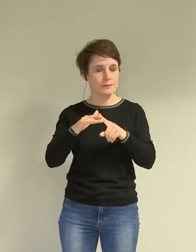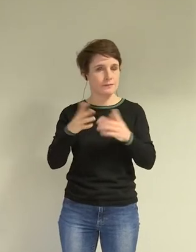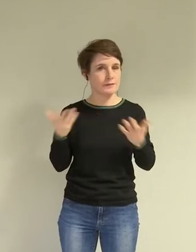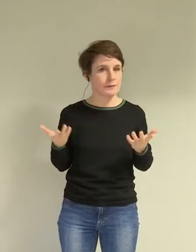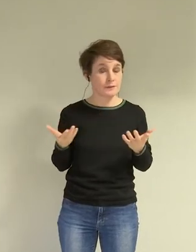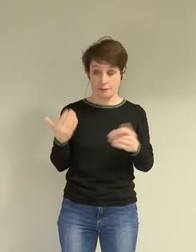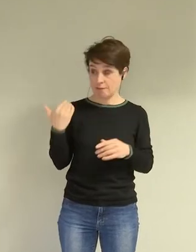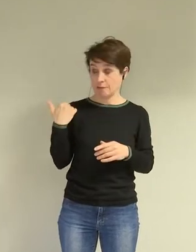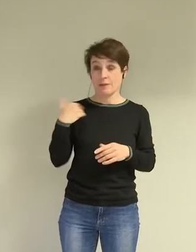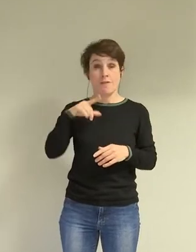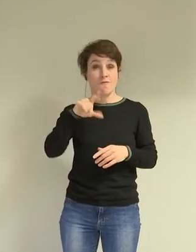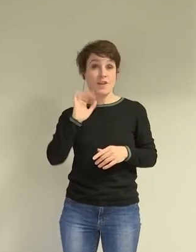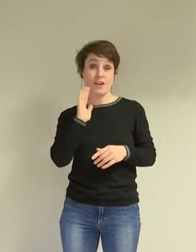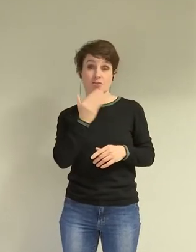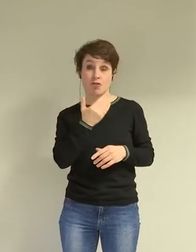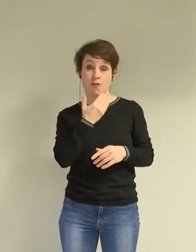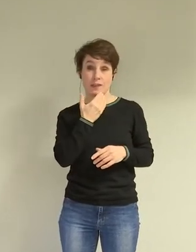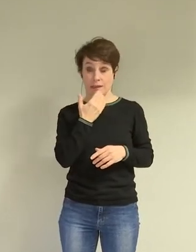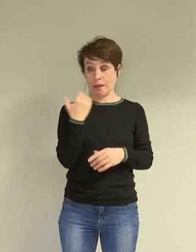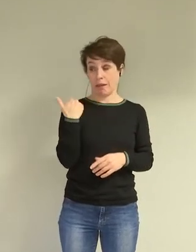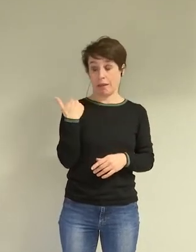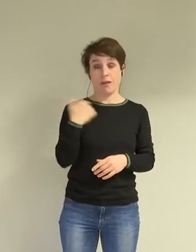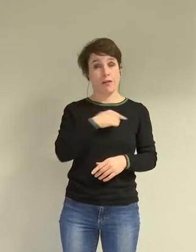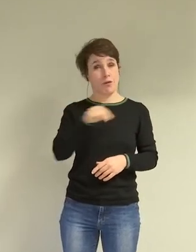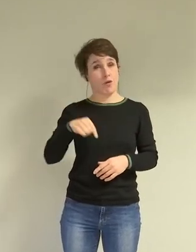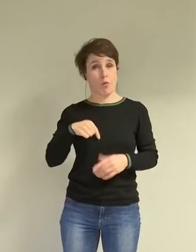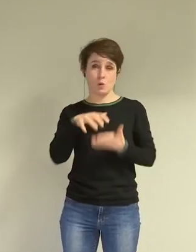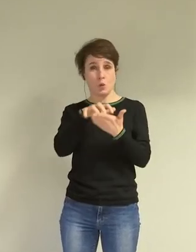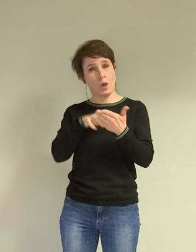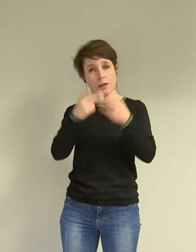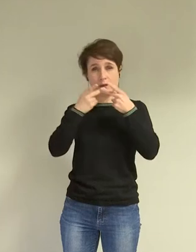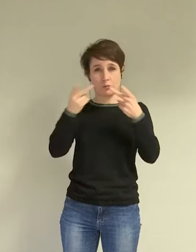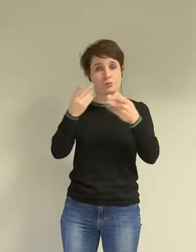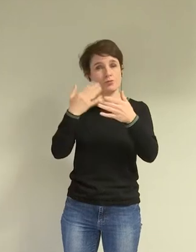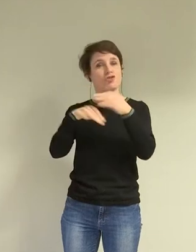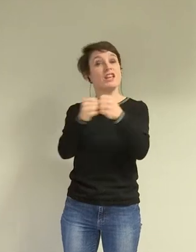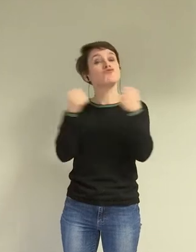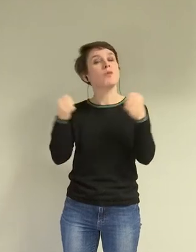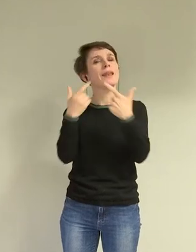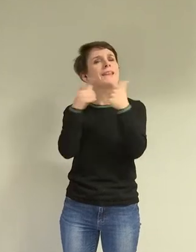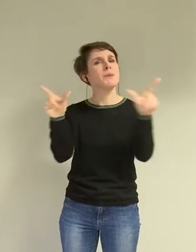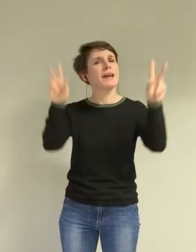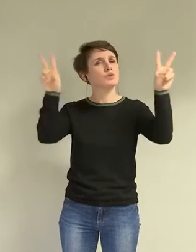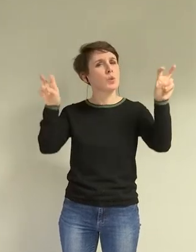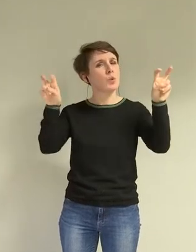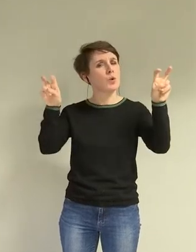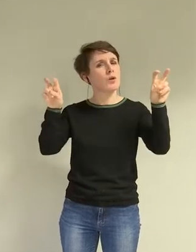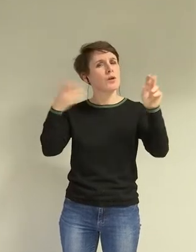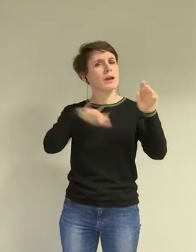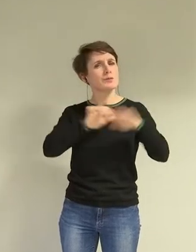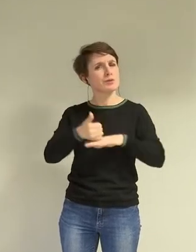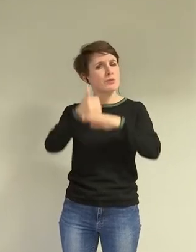dernier encore nous alertions dans une tribune publiée par le journal libération piloté par l'association des villes et territoires